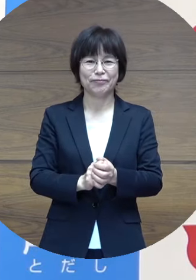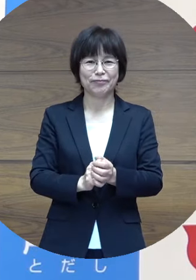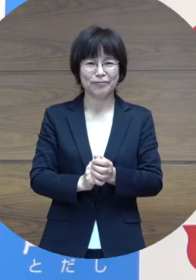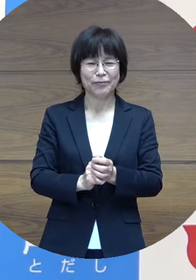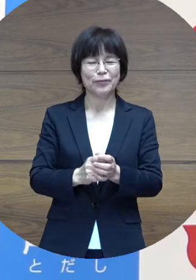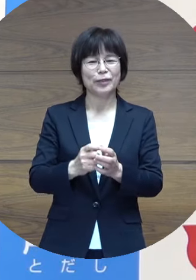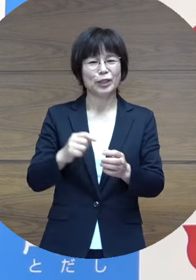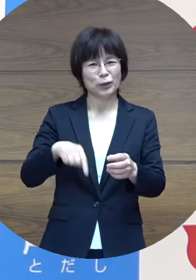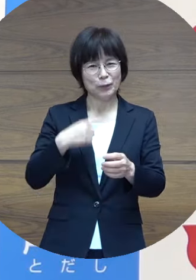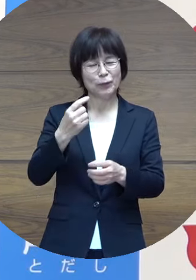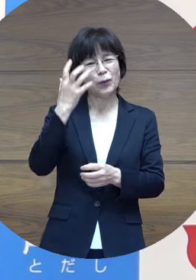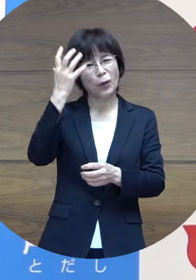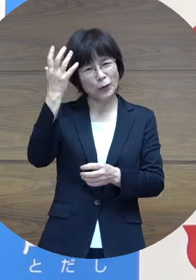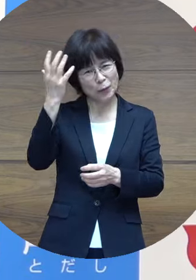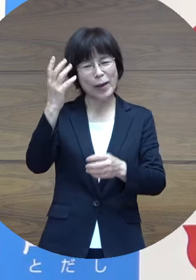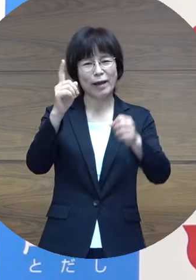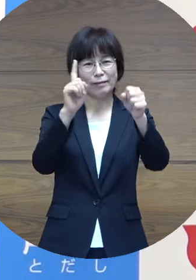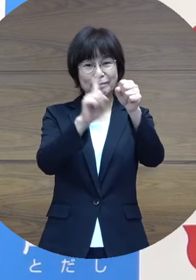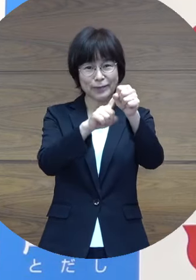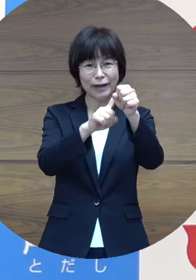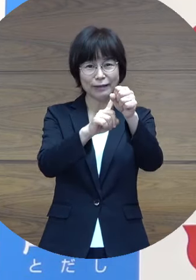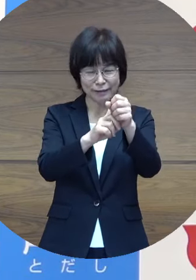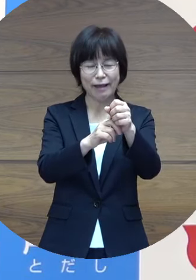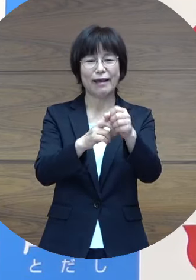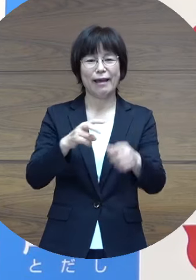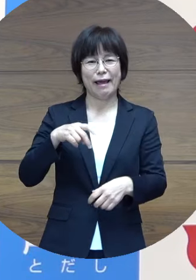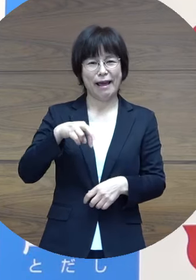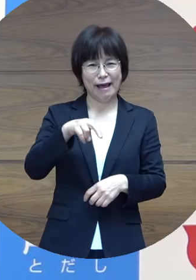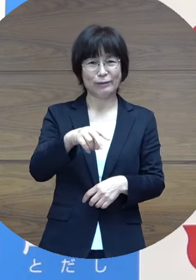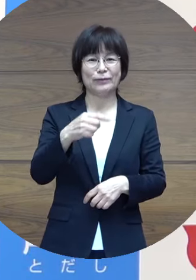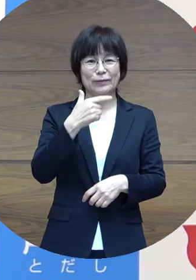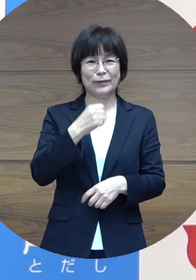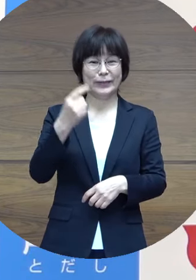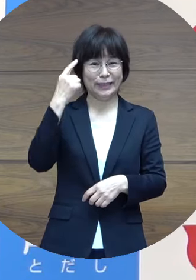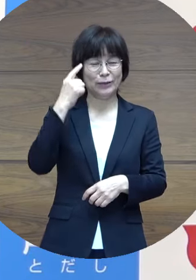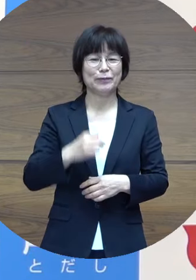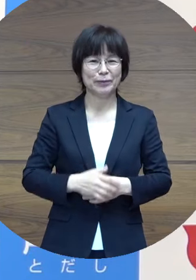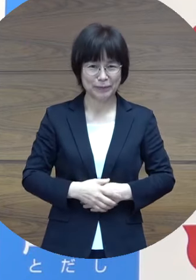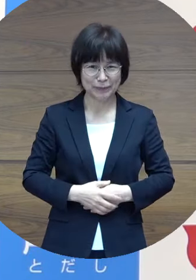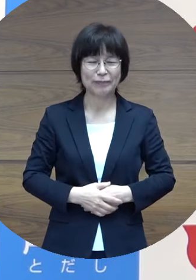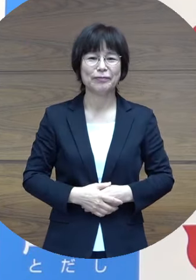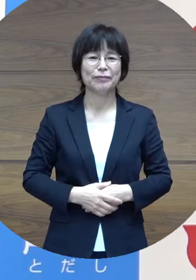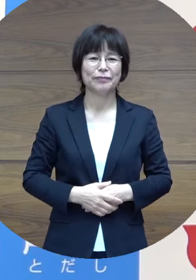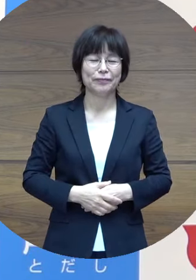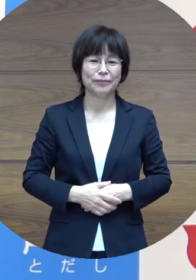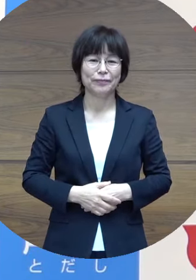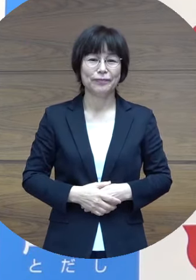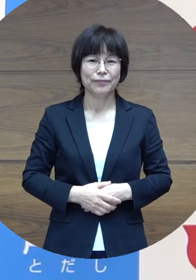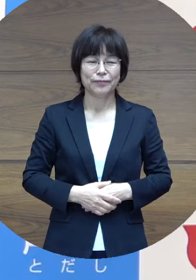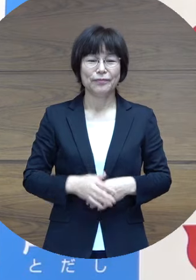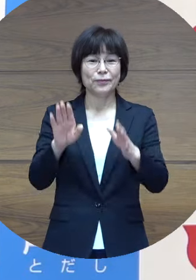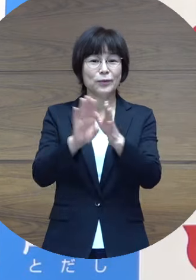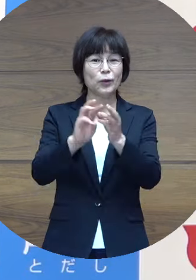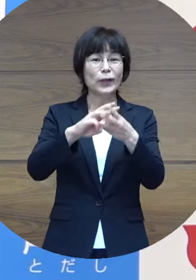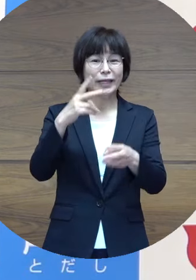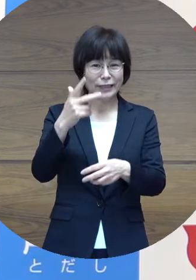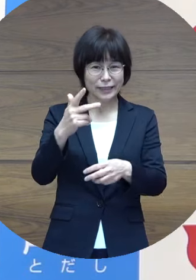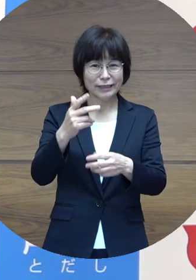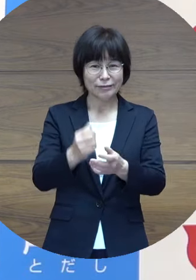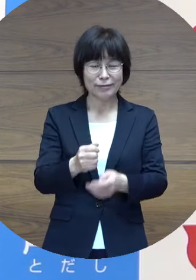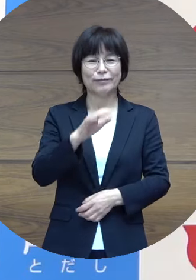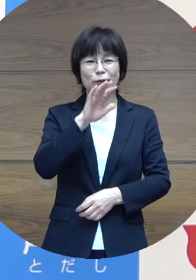へと向かって歩んでいっていただければと思います。戸田市は20歳